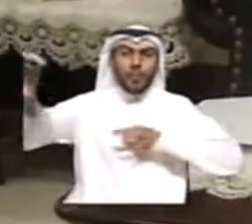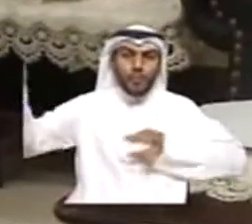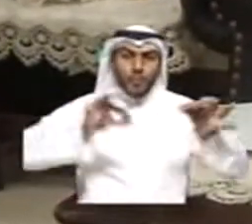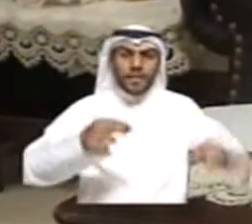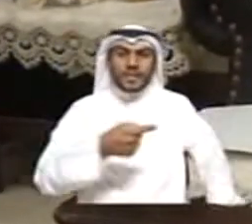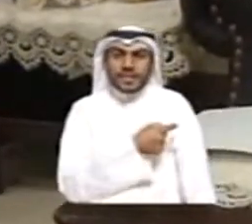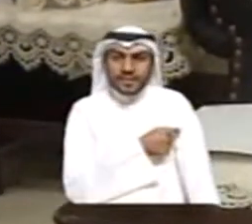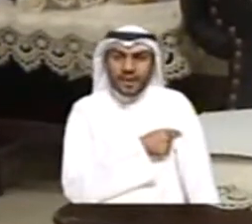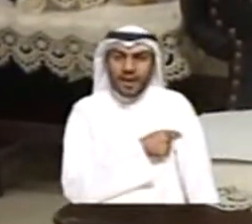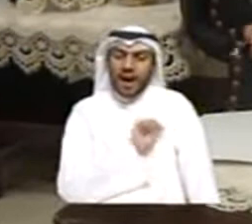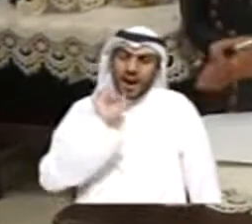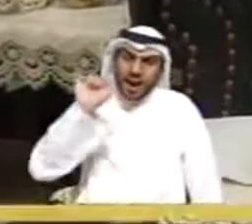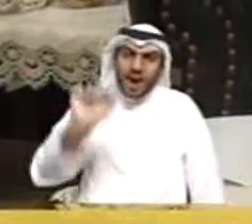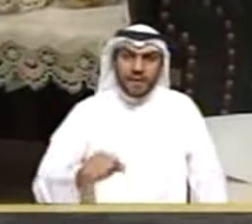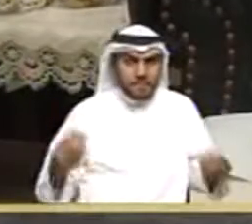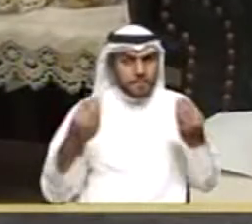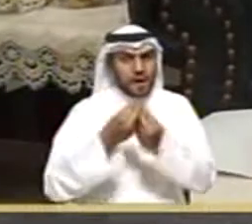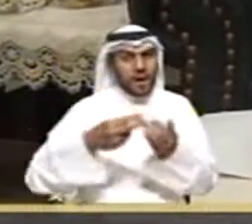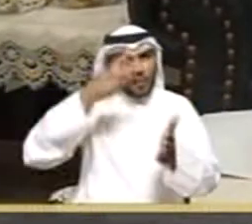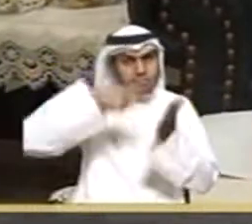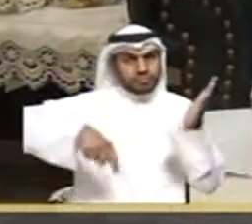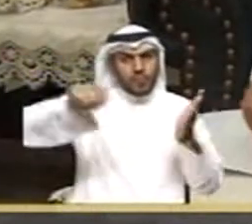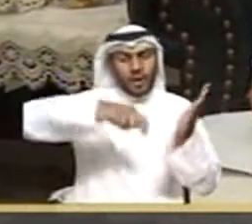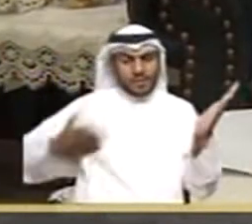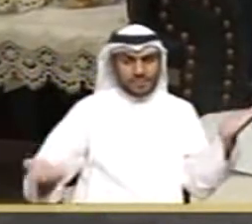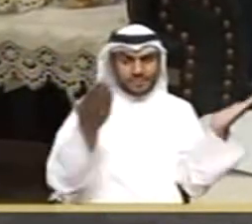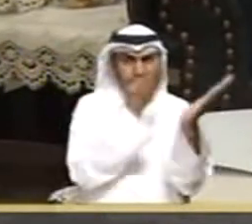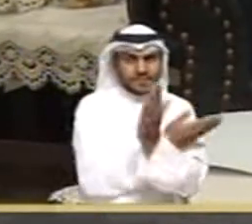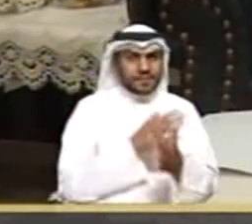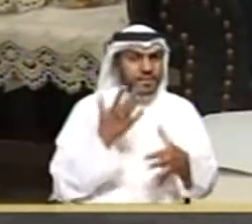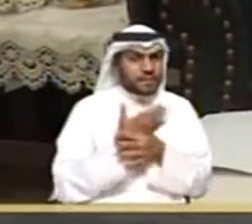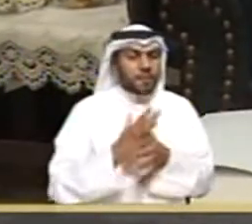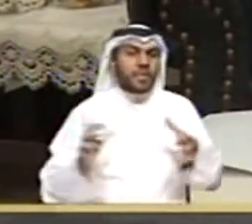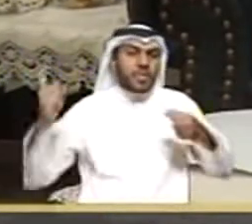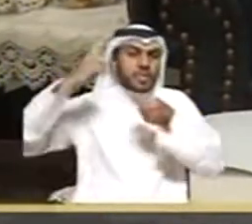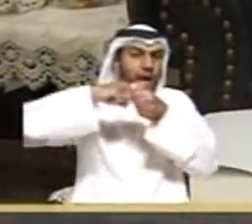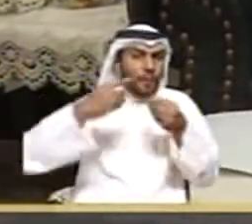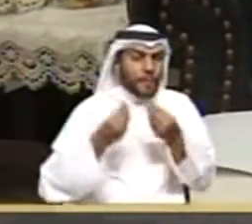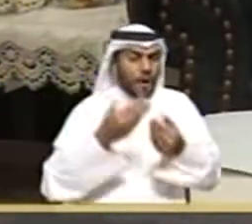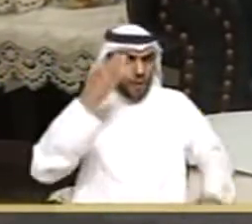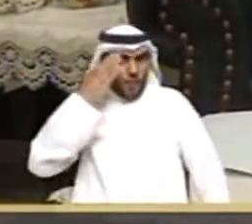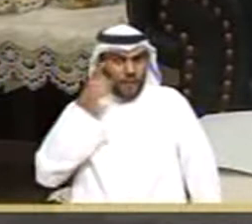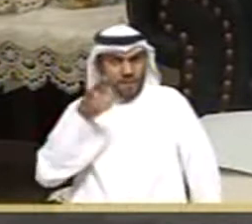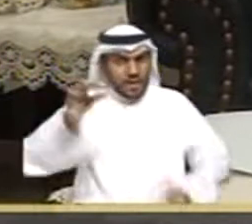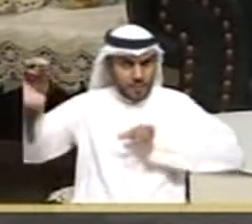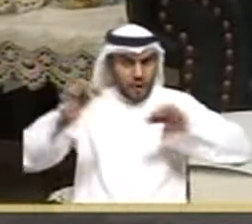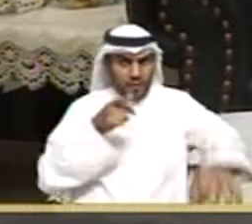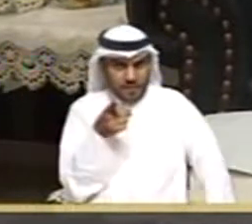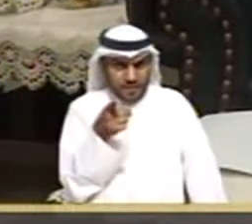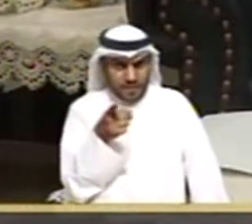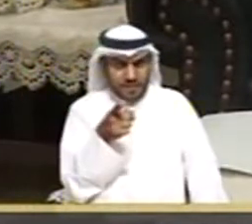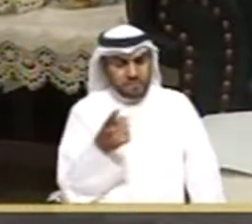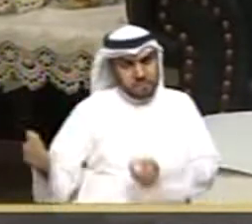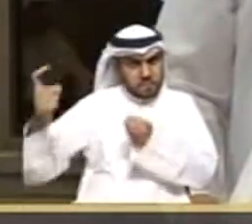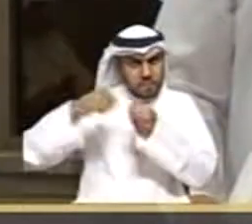والسلامة المهنية في الهيئة العامة للقوى العاملة. وتهدف مذكرة التعاون الاستفادة من خبرات جمعية المهندسين من خلال